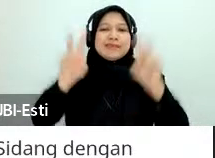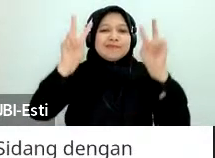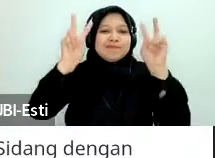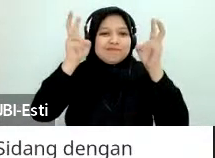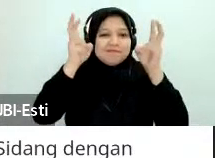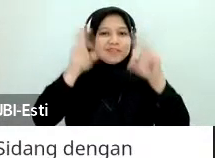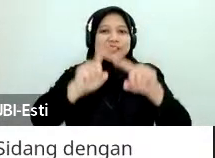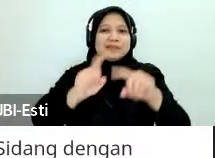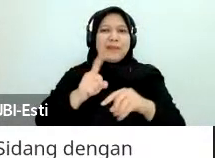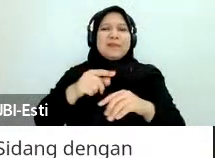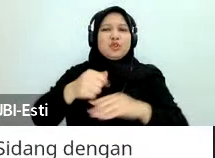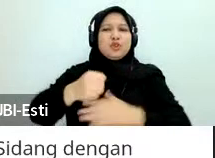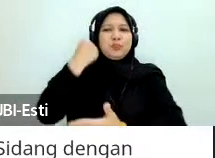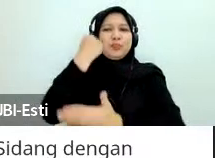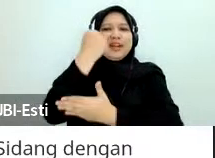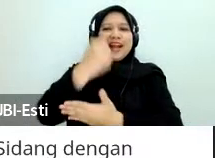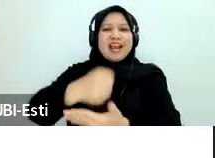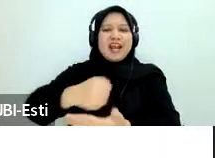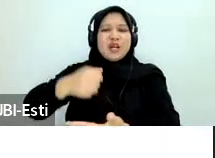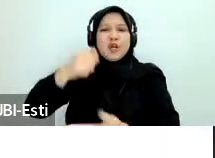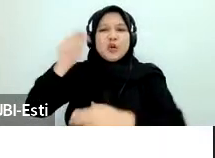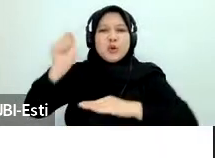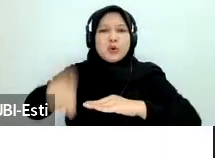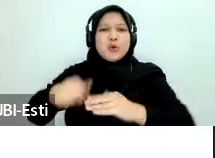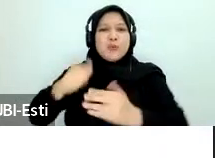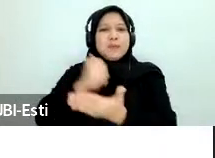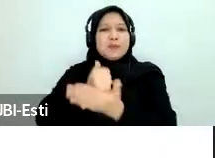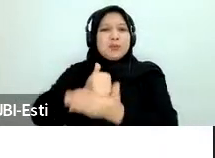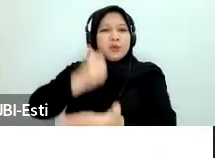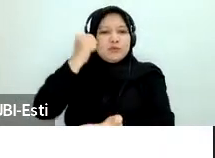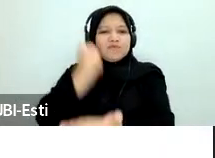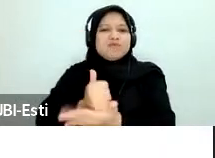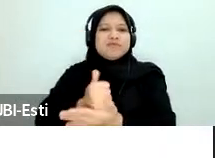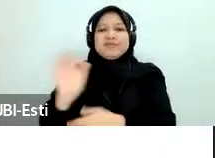nah kemudian diperhatikan selanjutnya